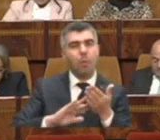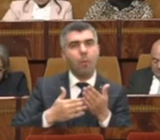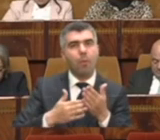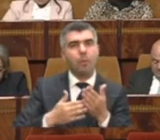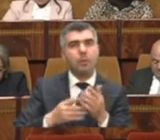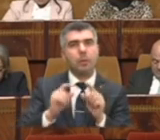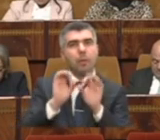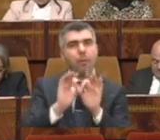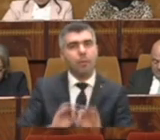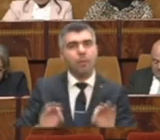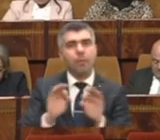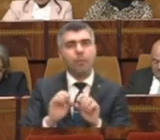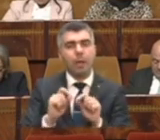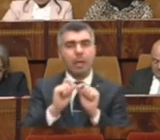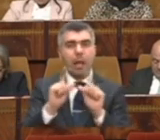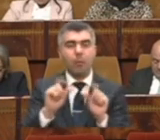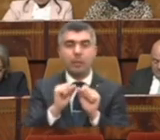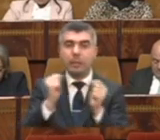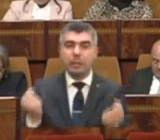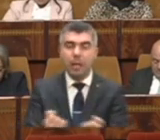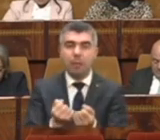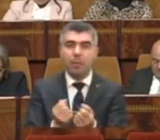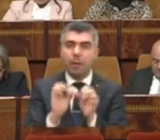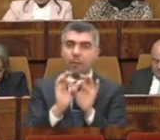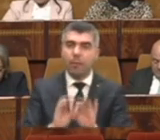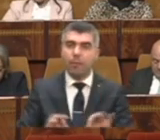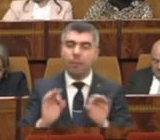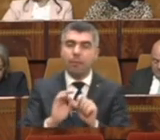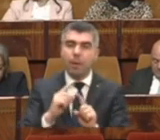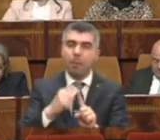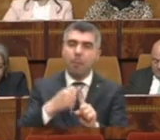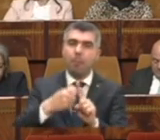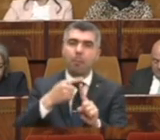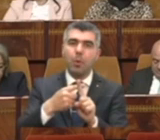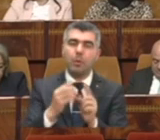نموذج تنموي جديد الا بالرفع من قيمه التعليم.